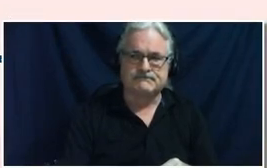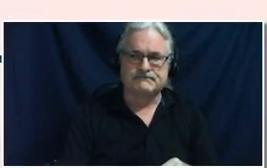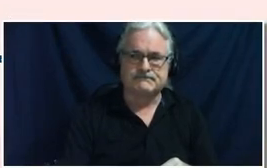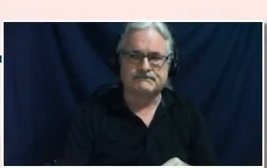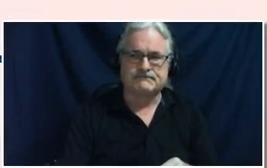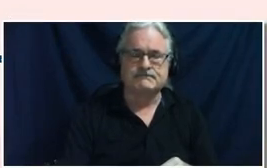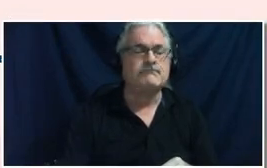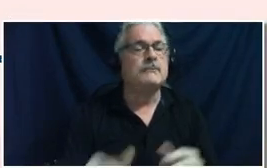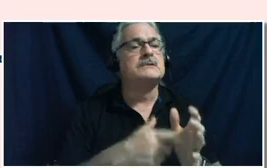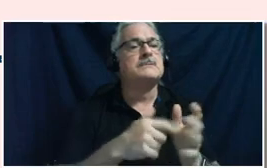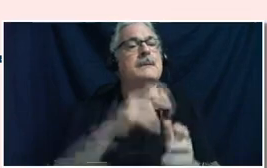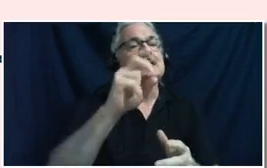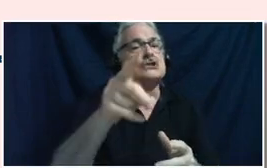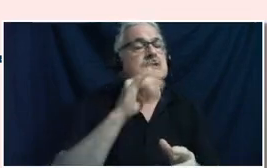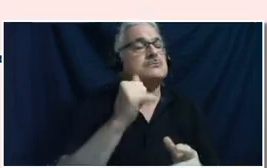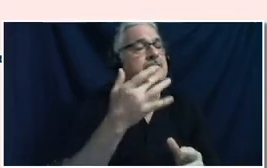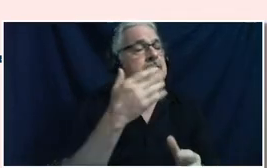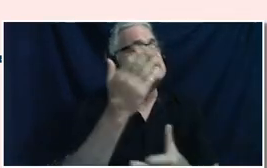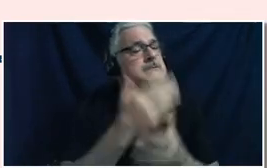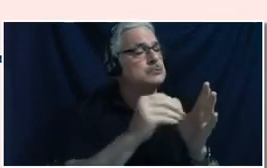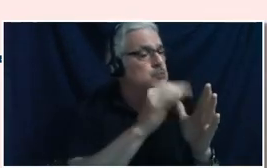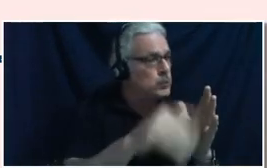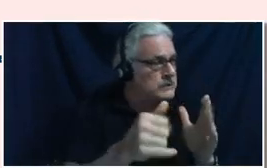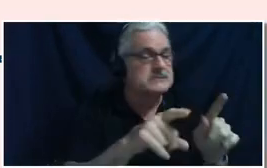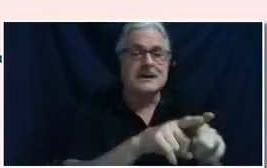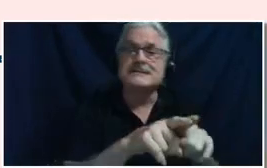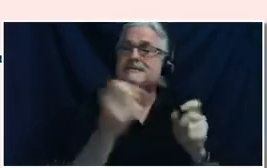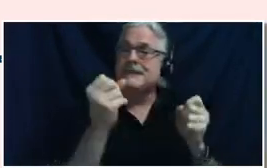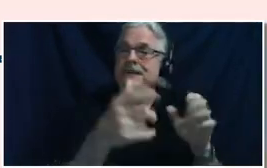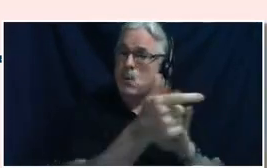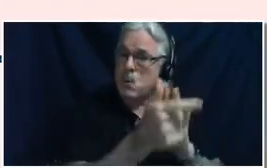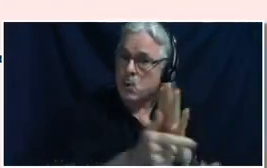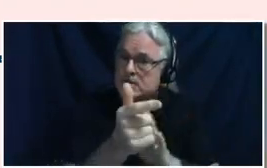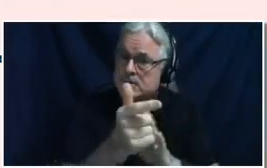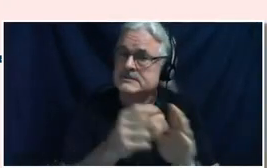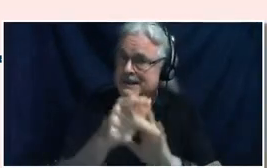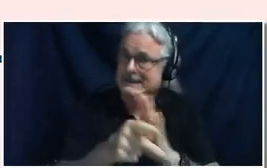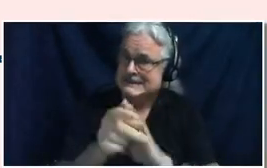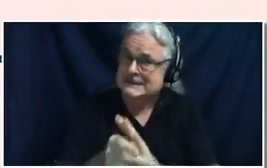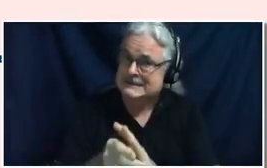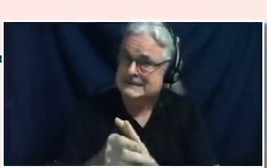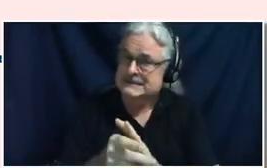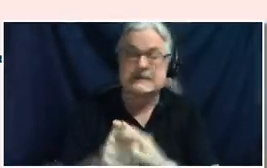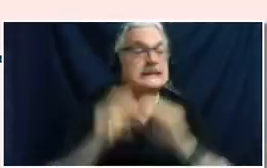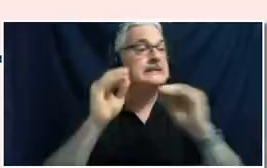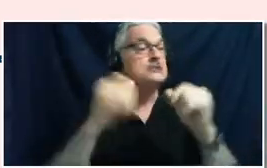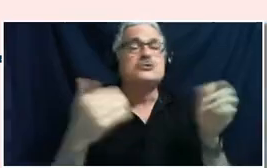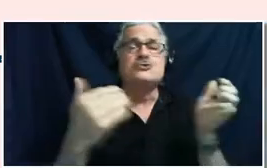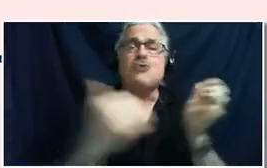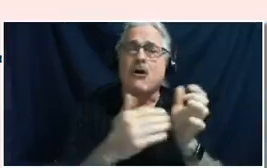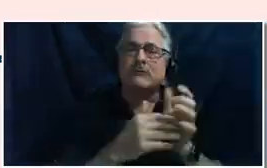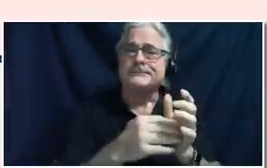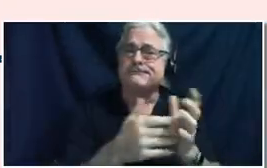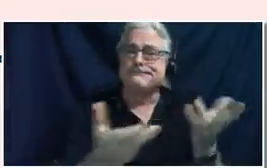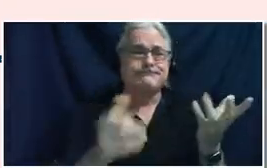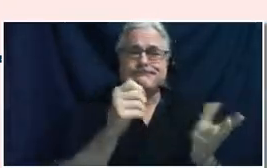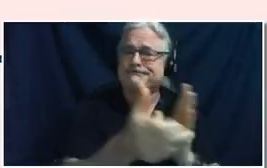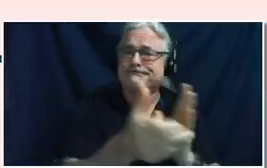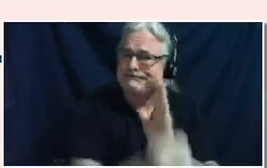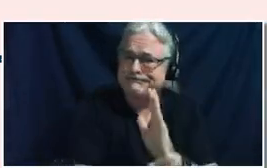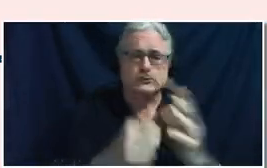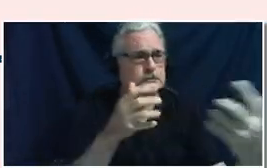élèves, comme le font de nombreuses lois et politiques. Les enseignants sont souvent mal équipés pour répondre aux besoins divers des